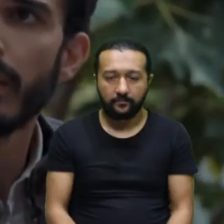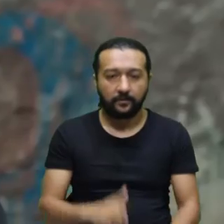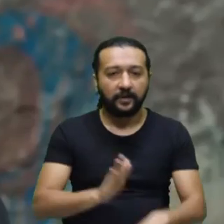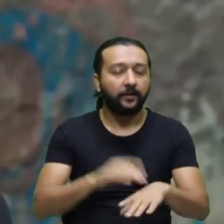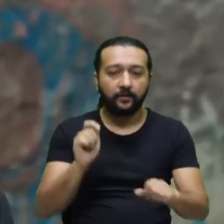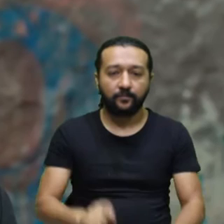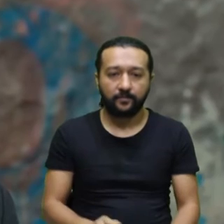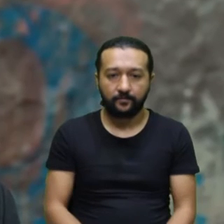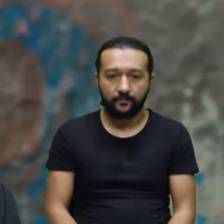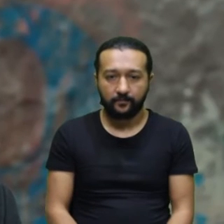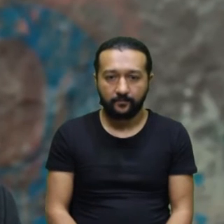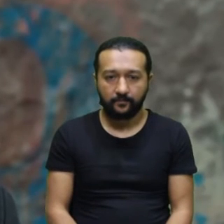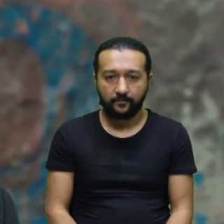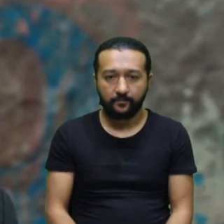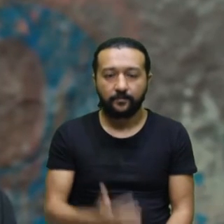Ne yapacağız?